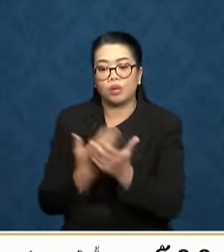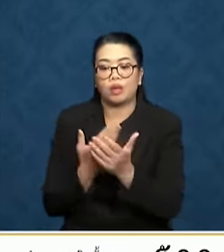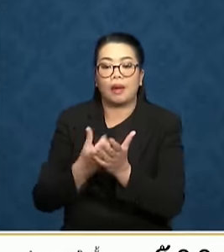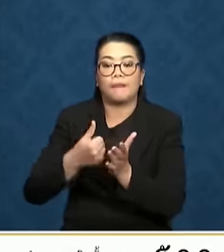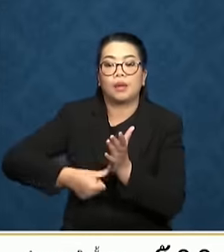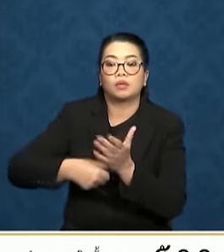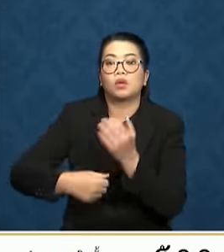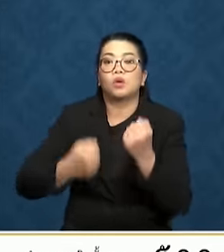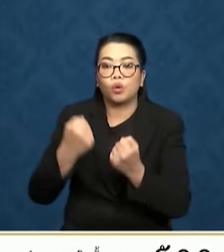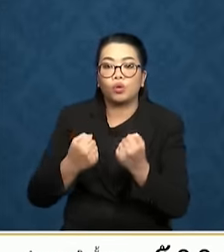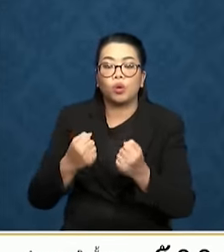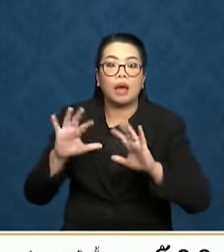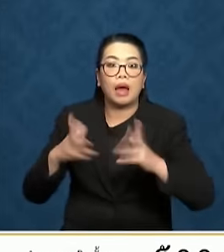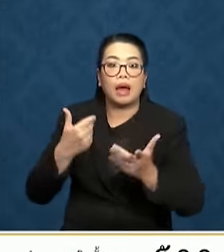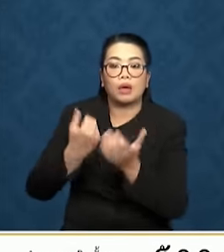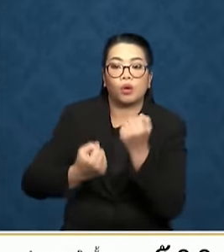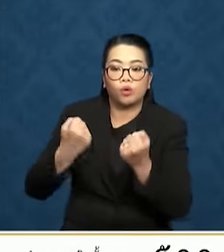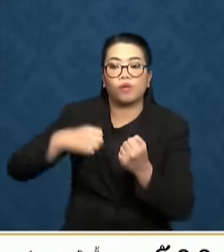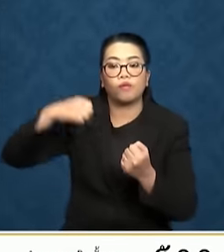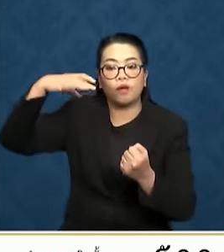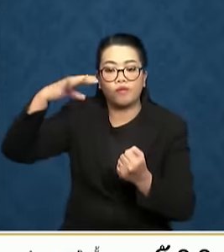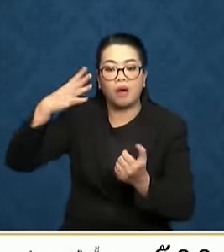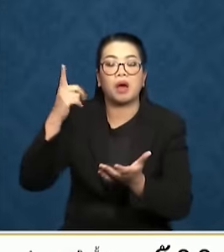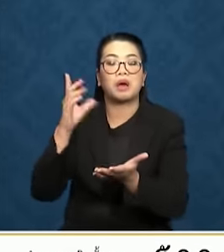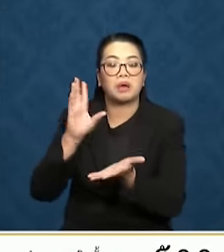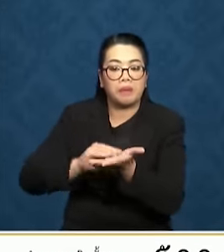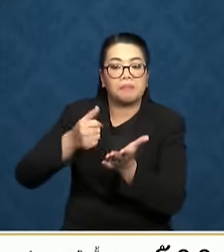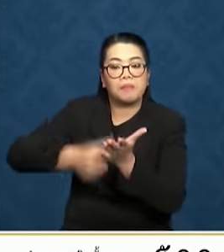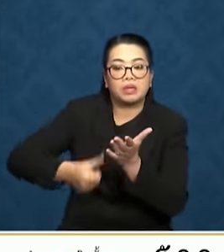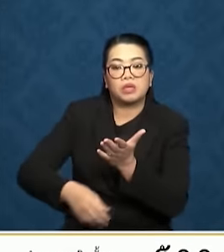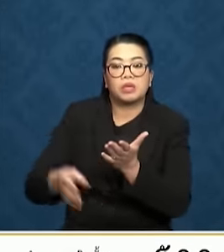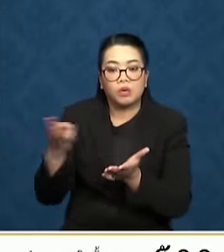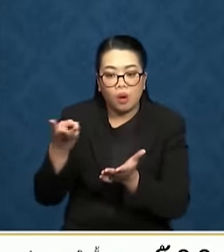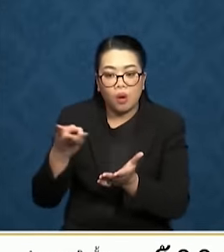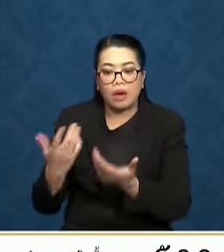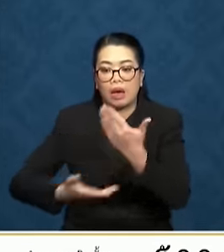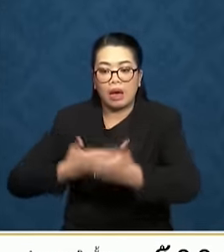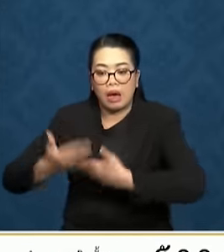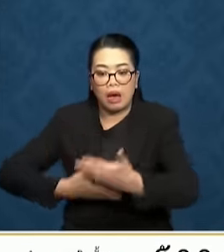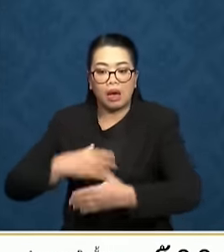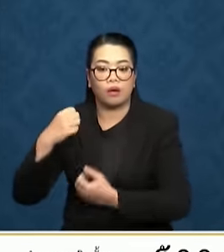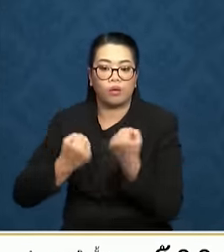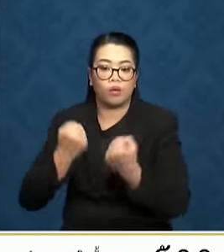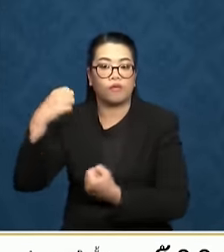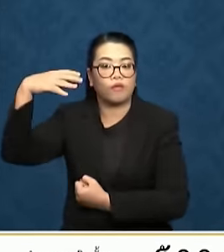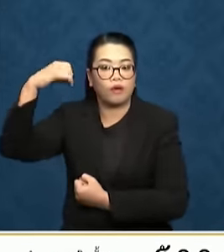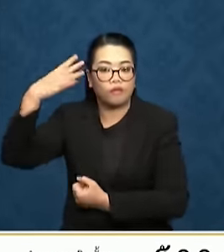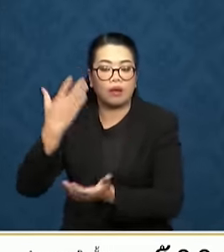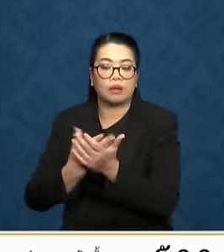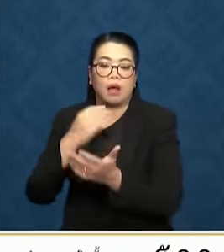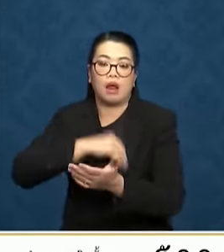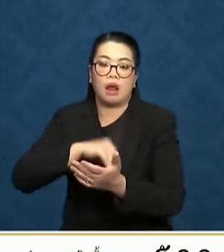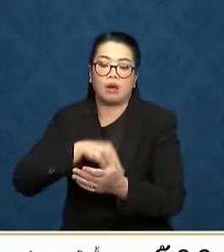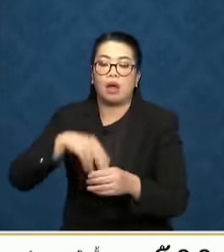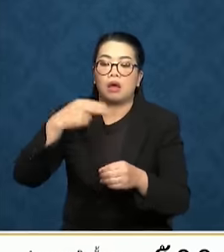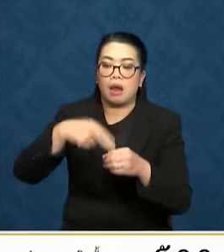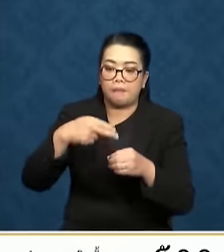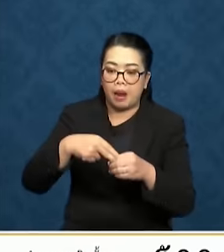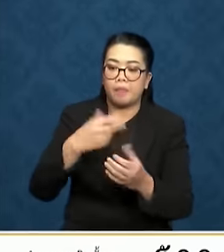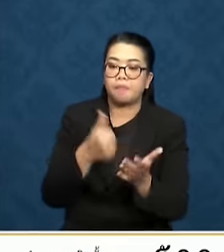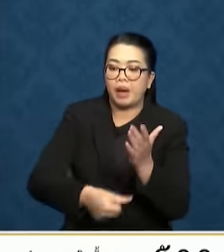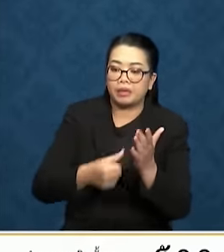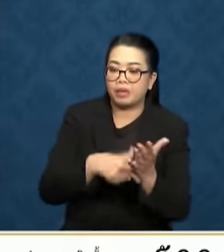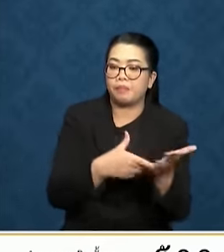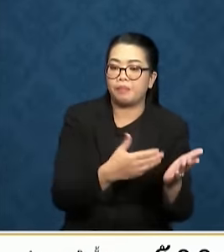หมายตรงนี้ก็หายไป 27กว่าเปอร์เมาตรการส่งเสริมการขาย EVนะครับก็ทำให้หายไปเป็นจำนวนนึงอีกเช่นเดียวกัน